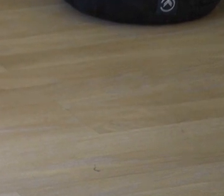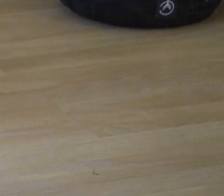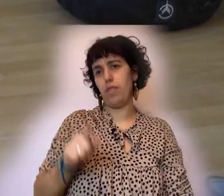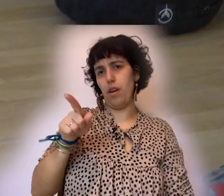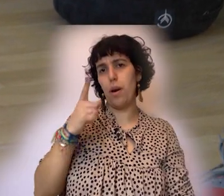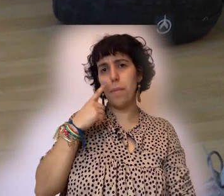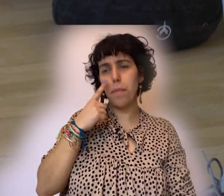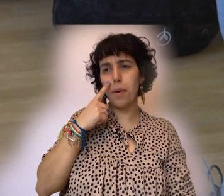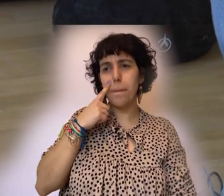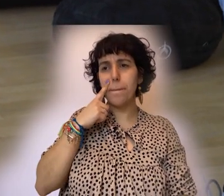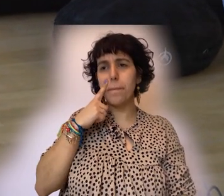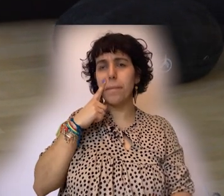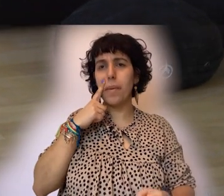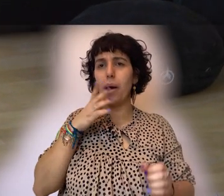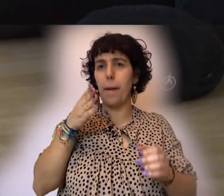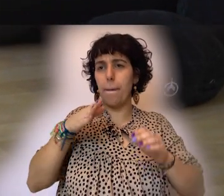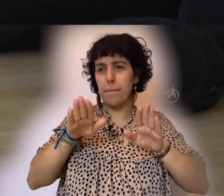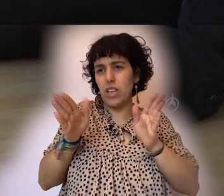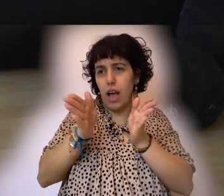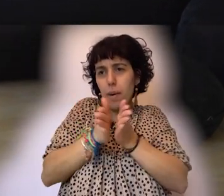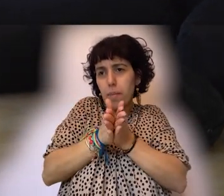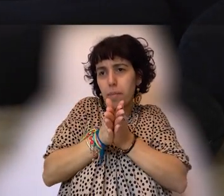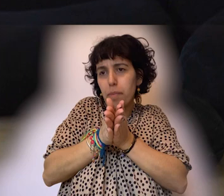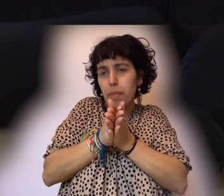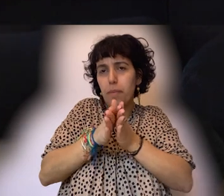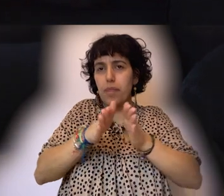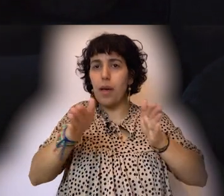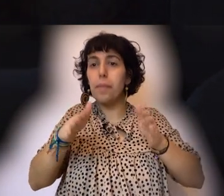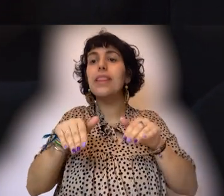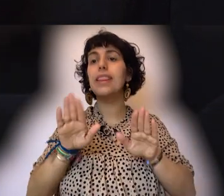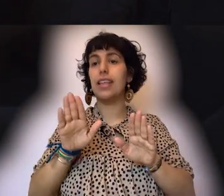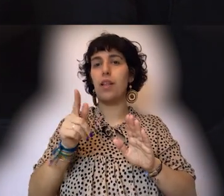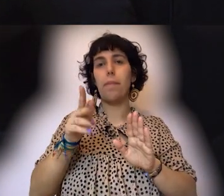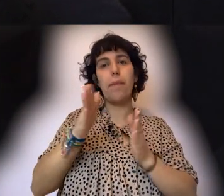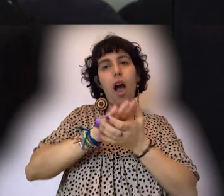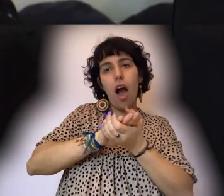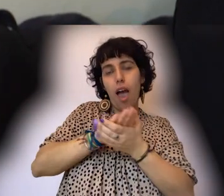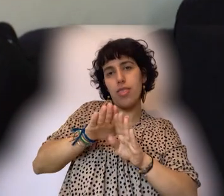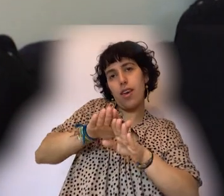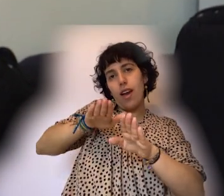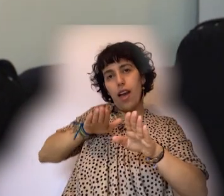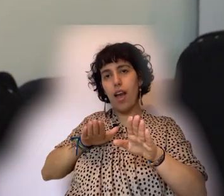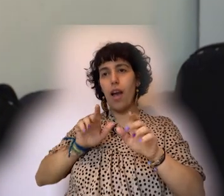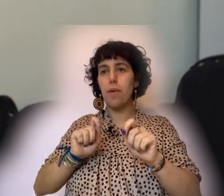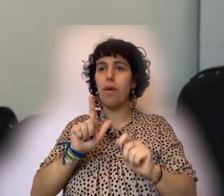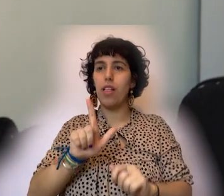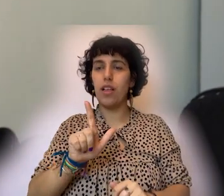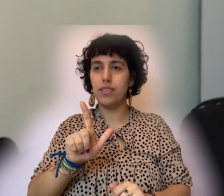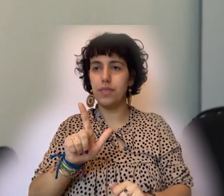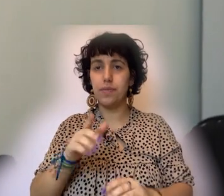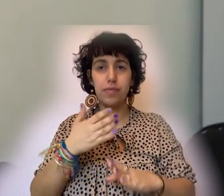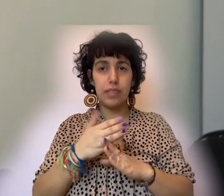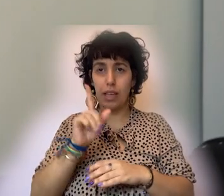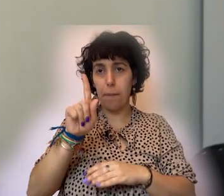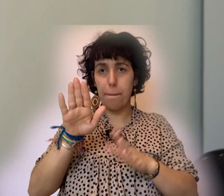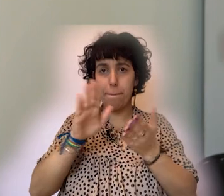mı geri almak çok daha kullanışlı oluyor Ve bu arada neden bir araya geri almak ve şu anda gör bu teknikle çalışıyor bir